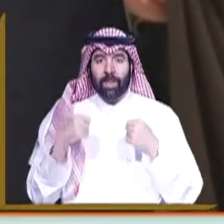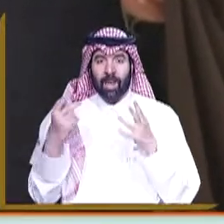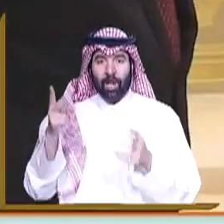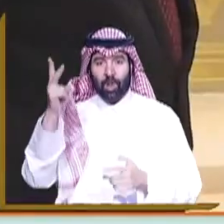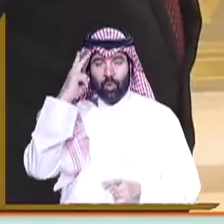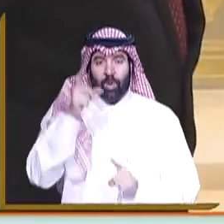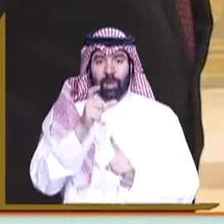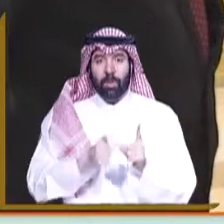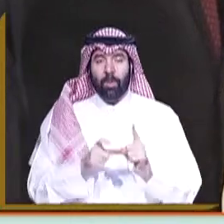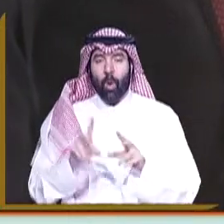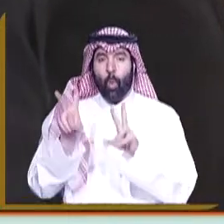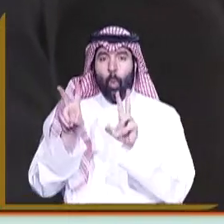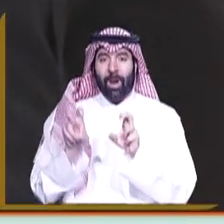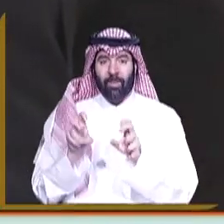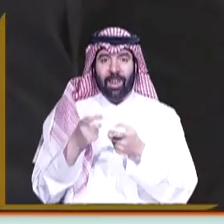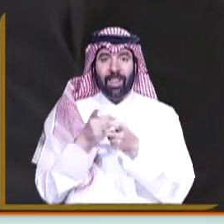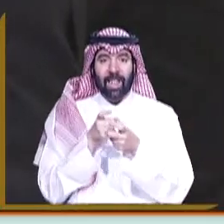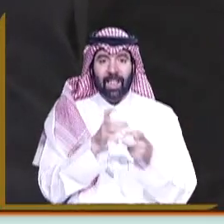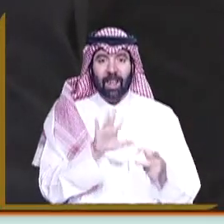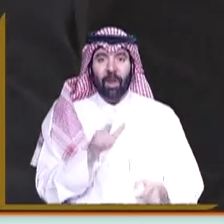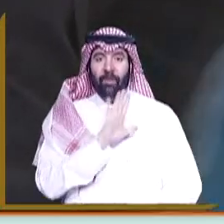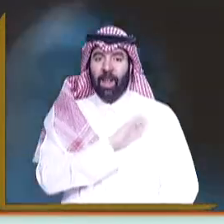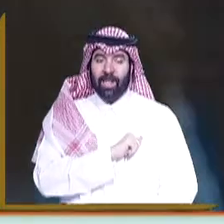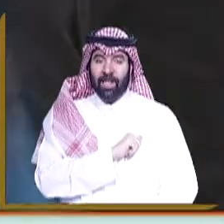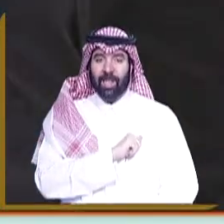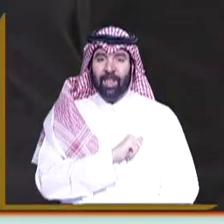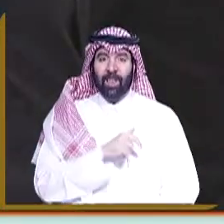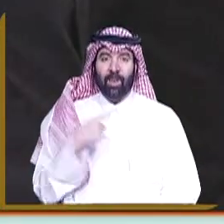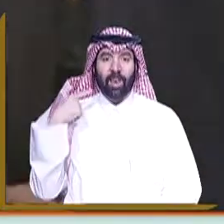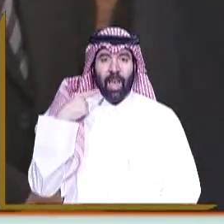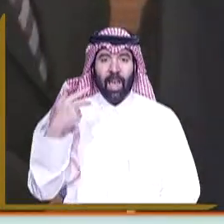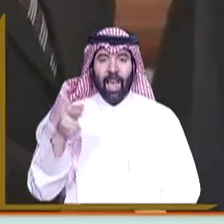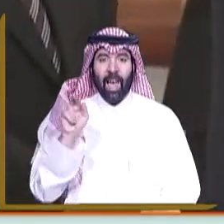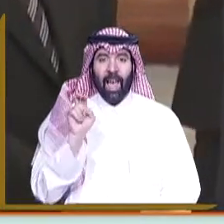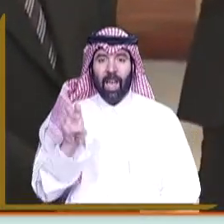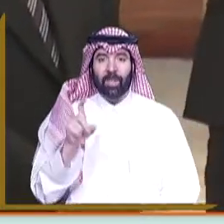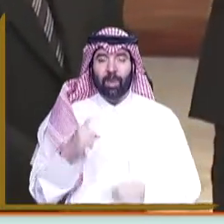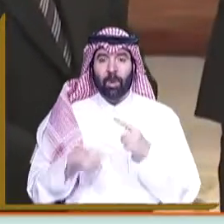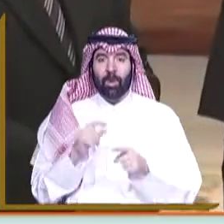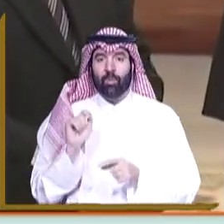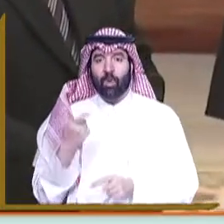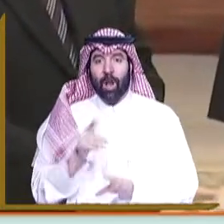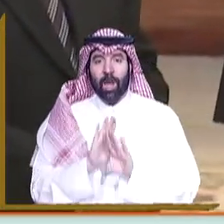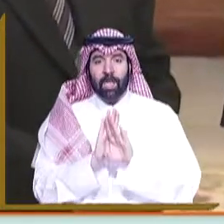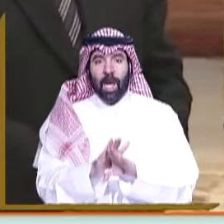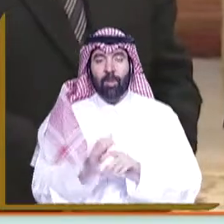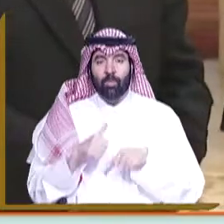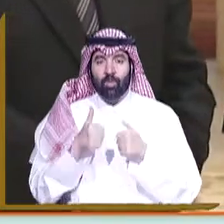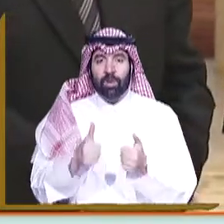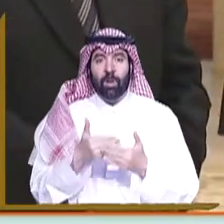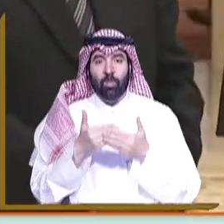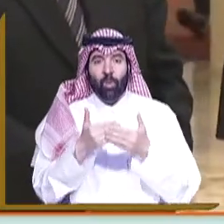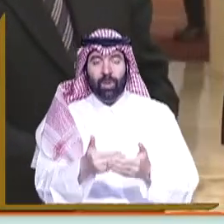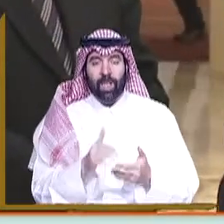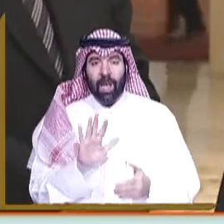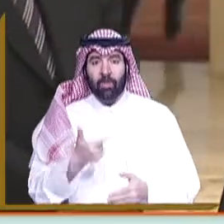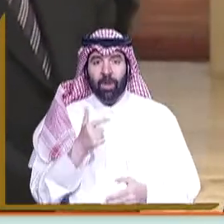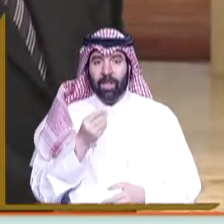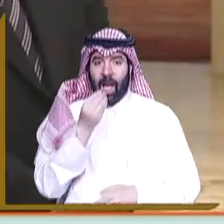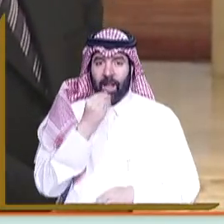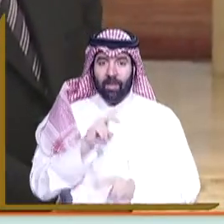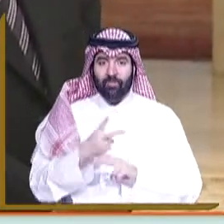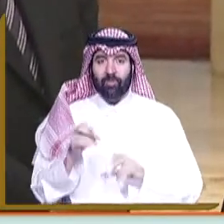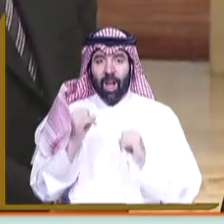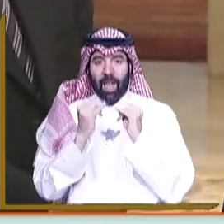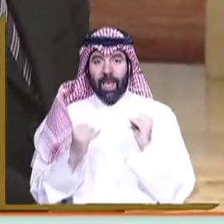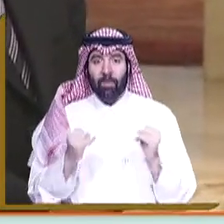إيقاف إطلاق النار الفوري في غزة وإدخال المساعدات الإنسانية، مطالبا بتحرك دولي للتصدي